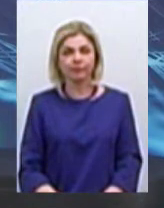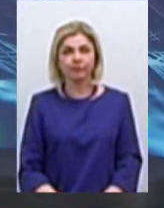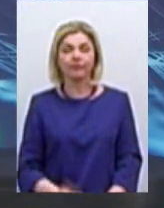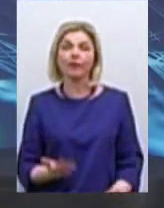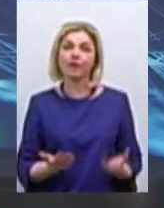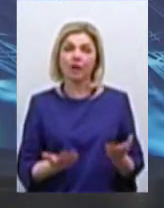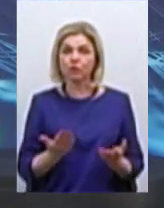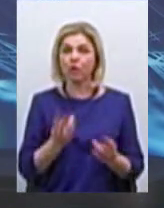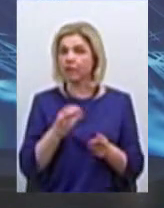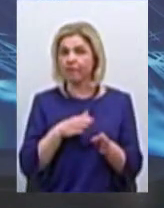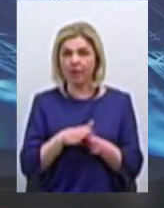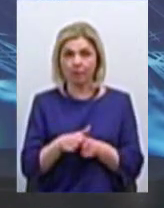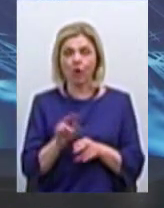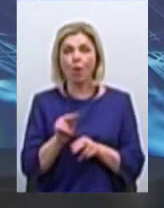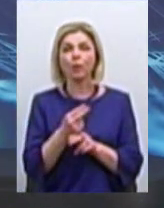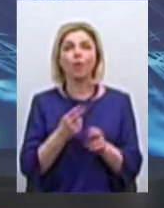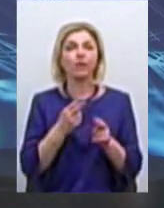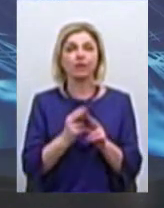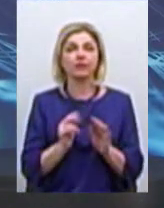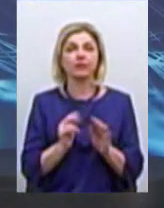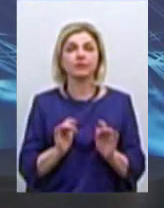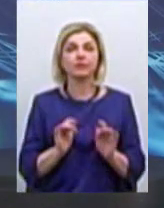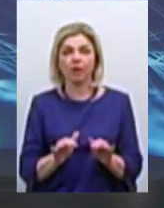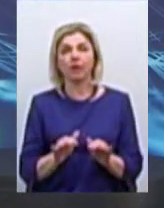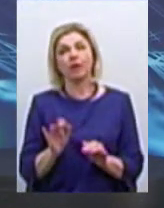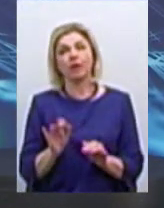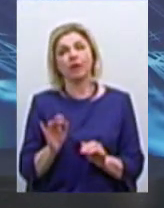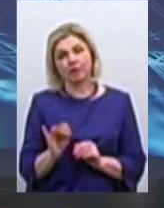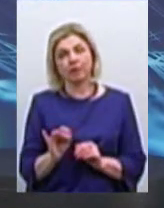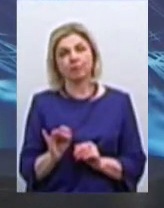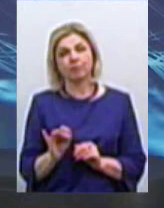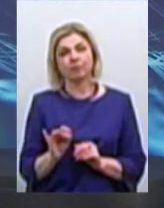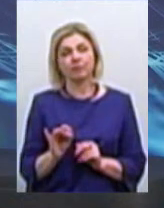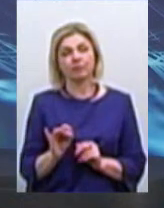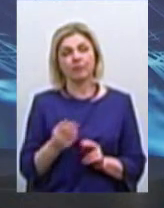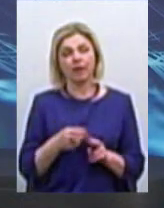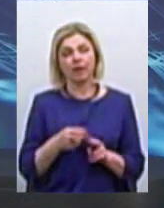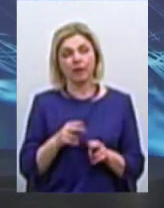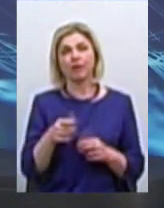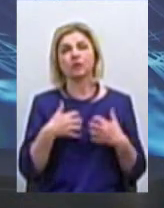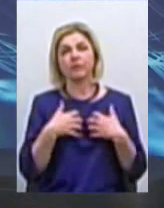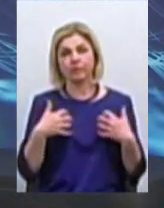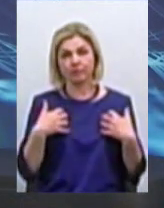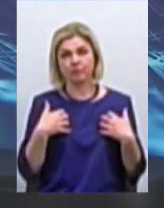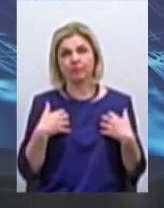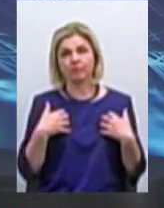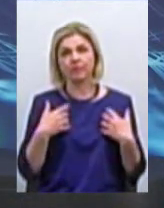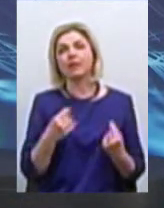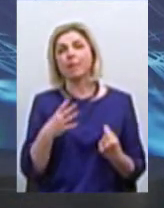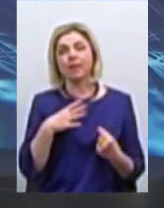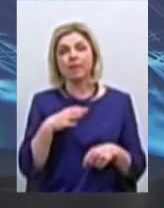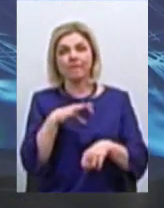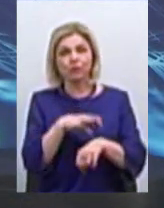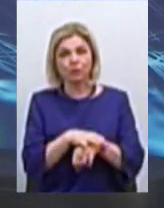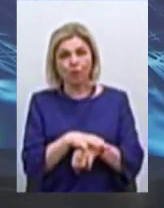Якщо не здійснюються профілактичні заходи і дана тваринка десь була